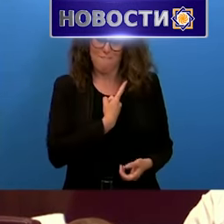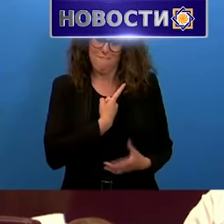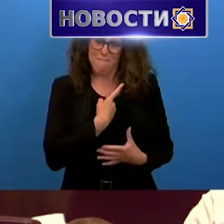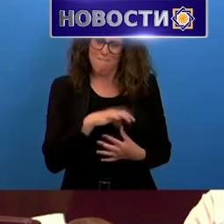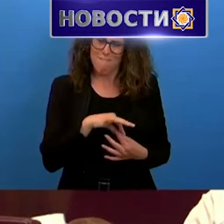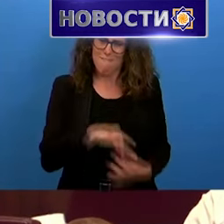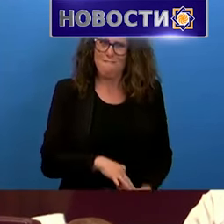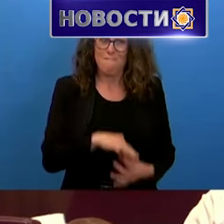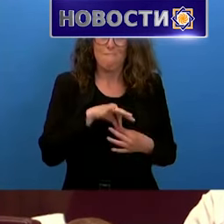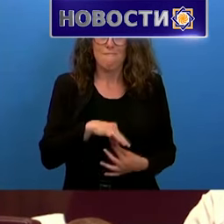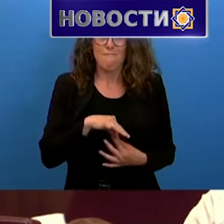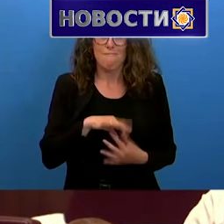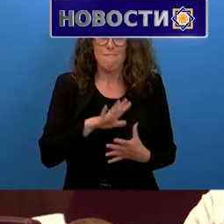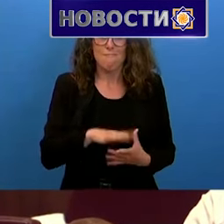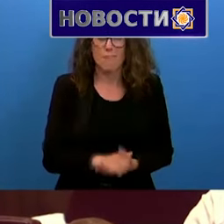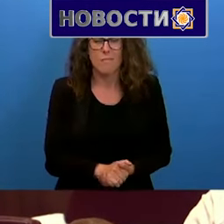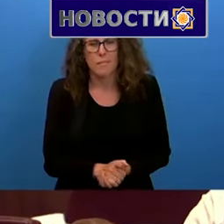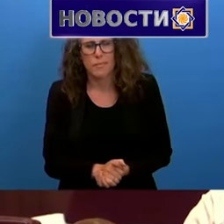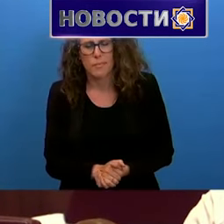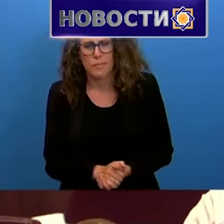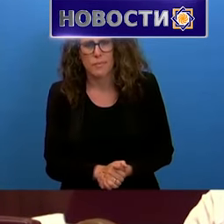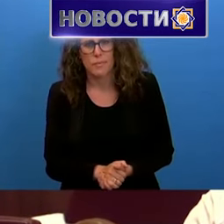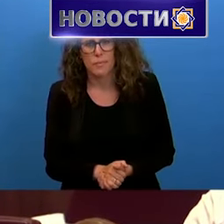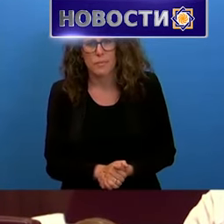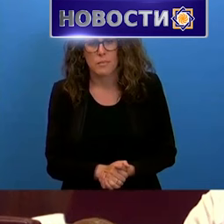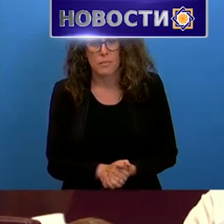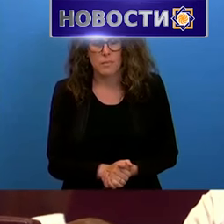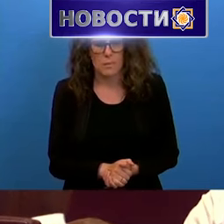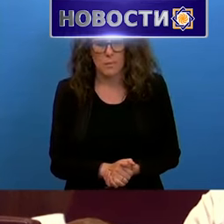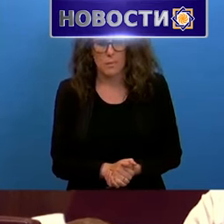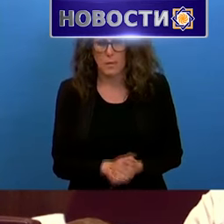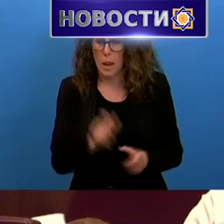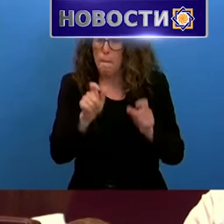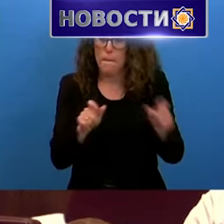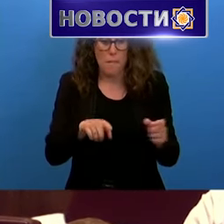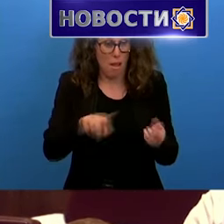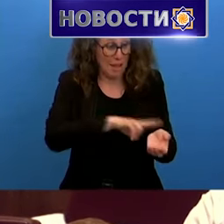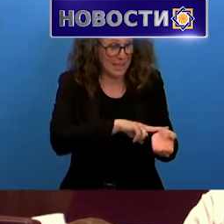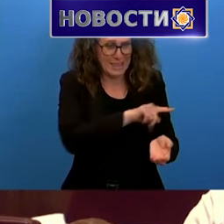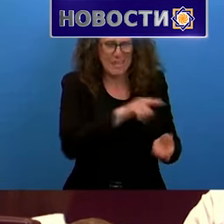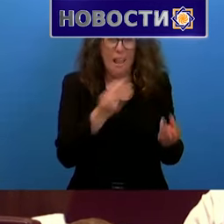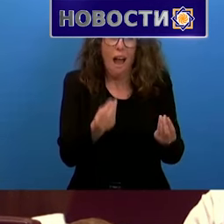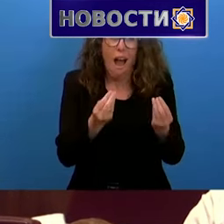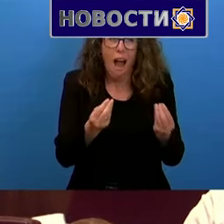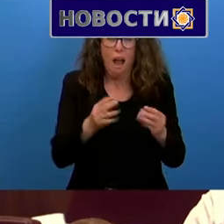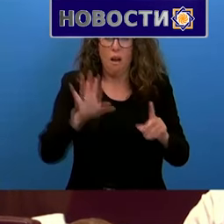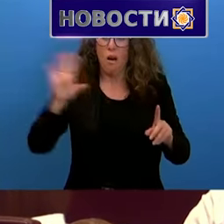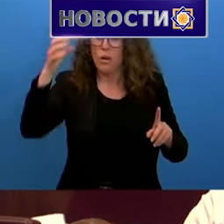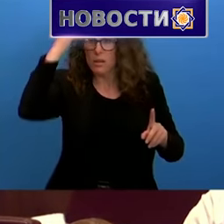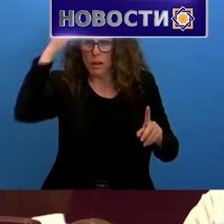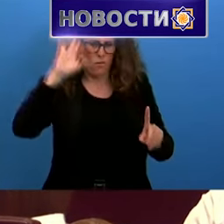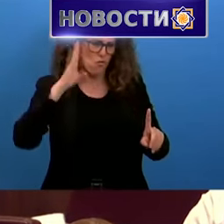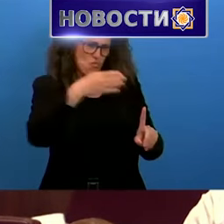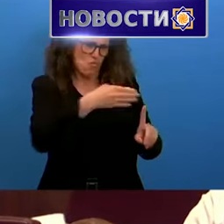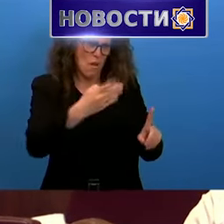в соответствии с декларацией 26 о правах коренных народов. Коренные народы имеют право на земли, территории и ресурсы, которыми